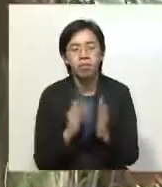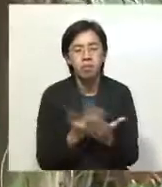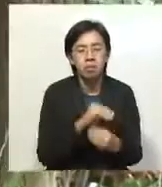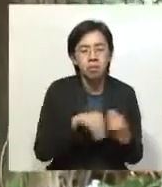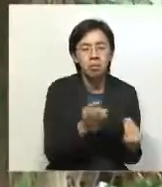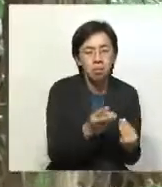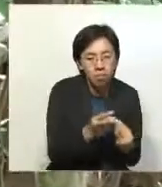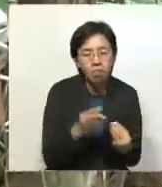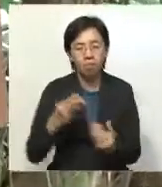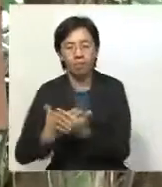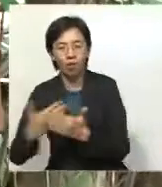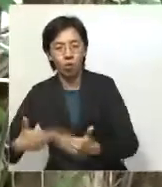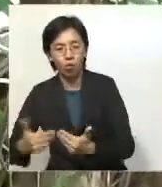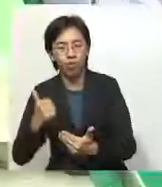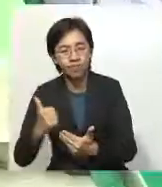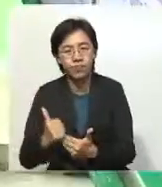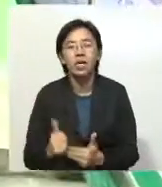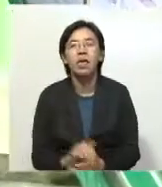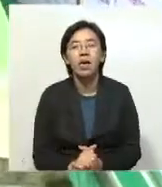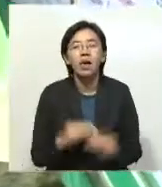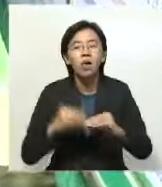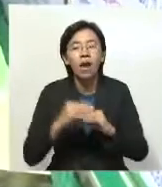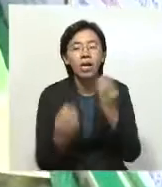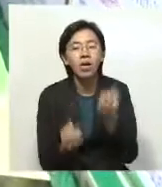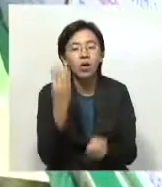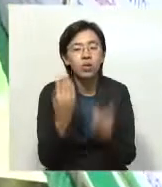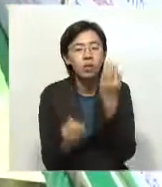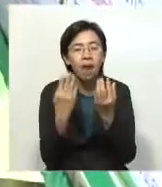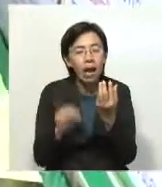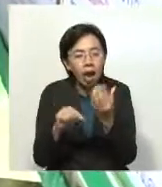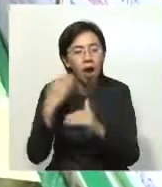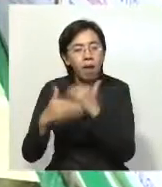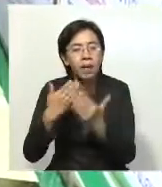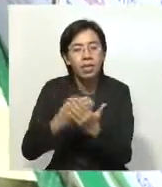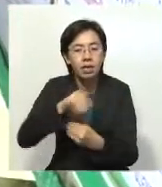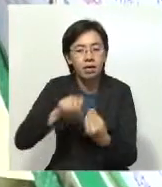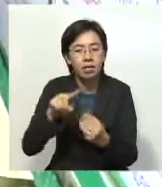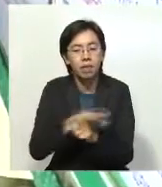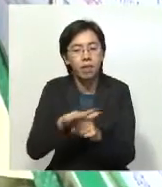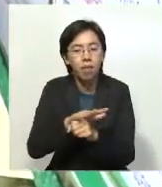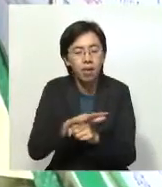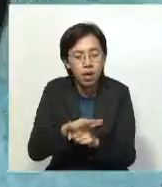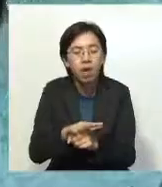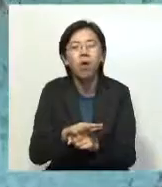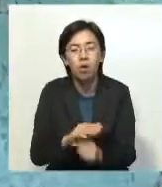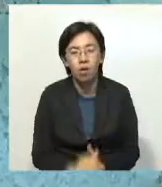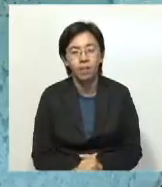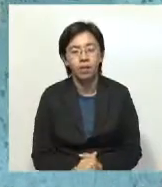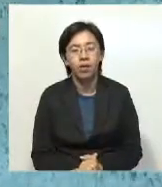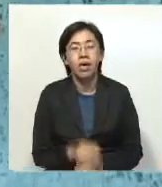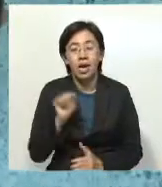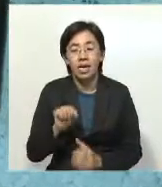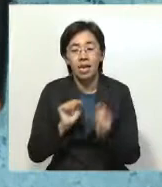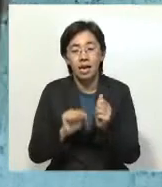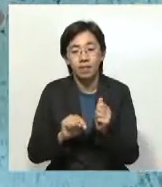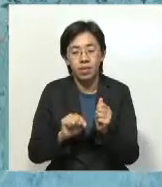พร้อมติดตามการดำเนินงานธนาคารต้นไม้ที่ศูนย์เรียนรู้เพื่อการพัฒนาเศรษฐกิจพอเพียงต้นแบบธกส.ตำบลพงุ้น